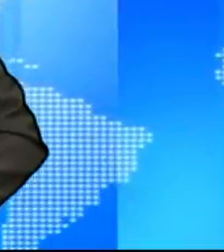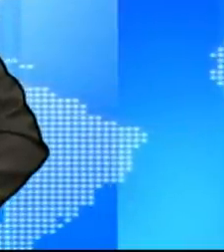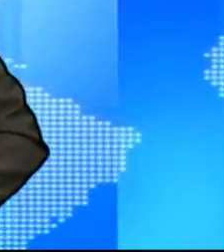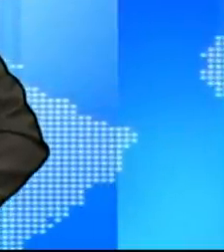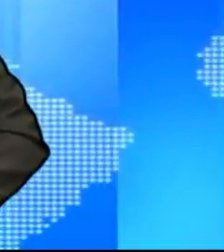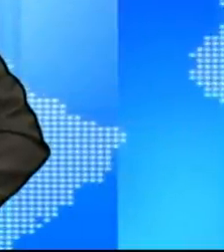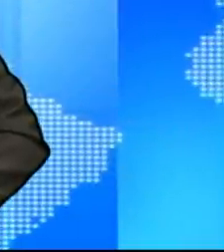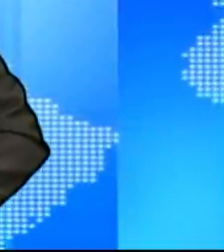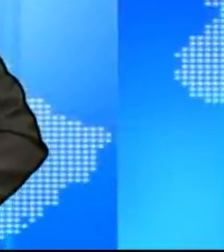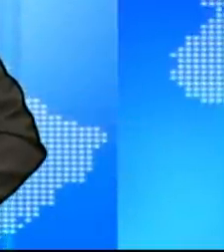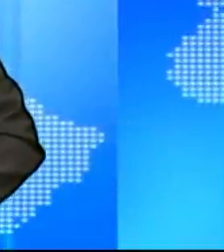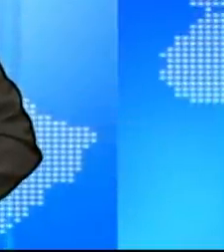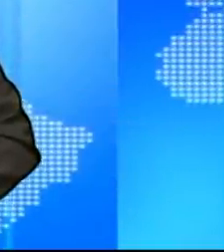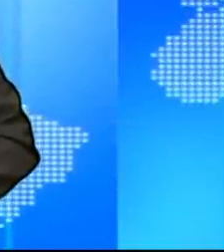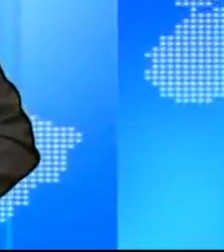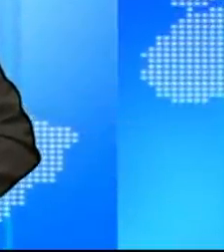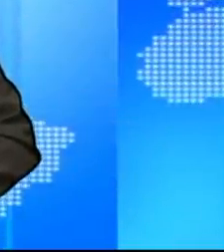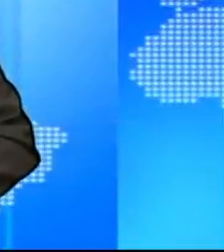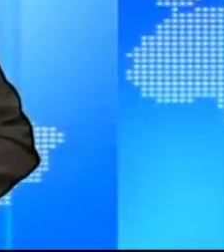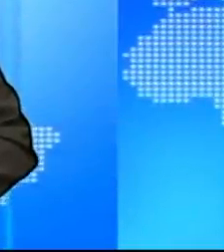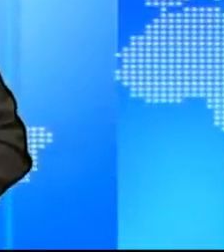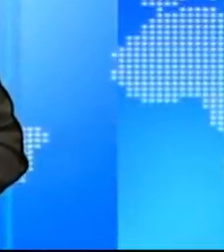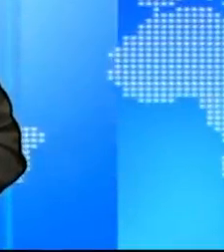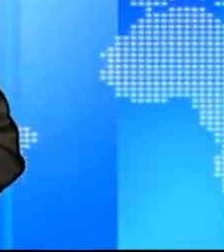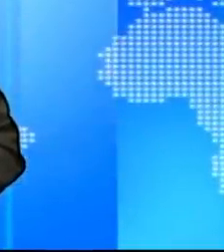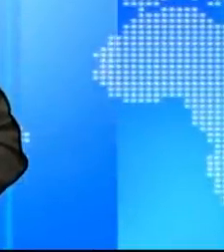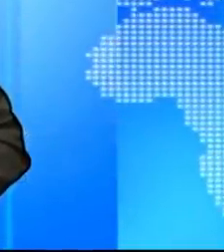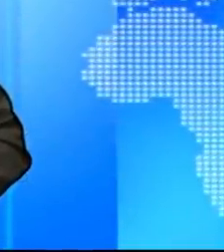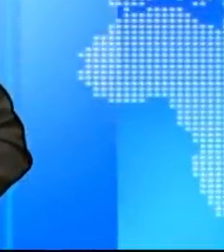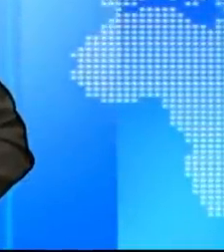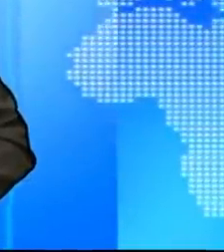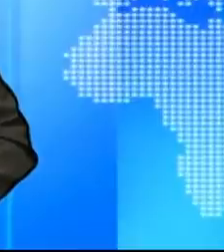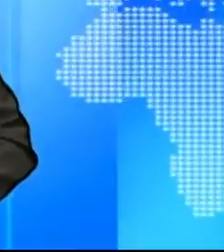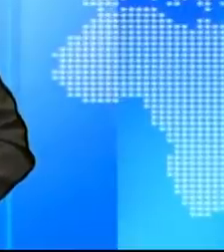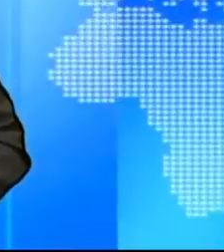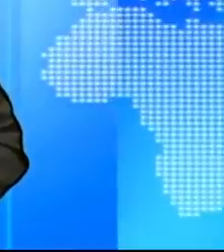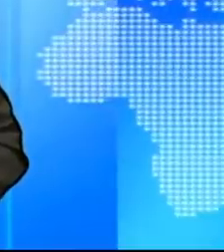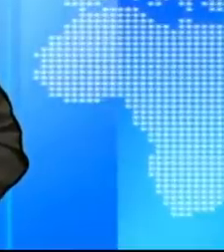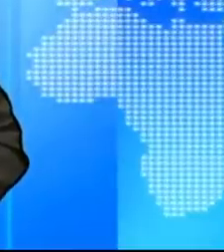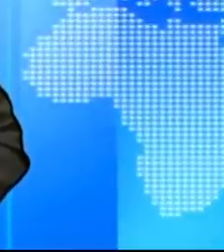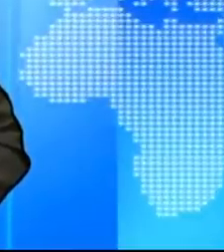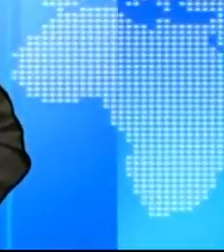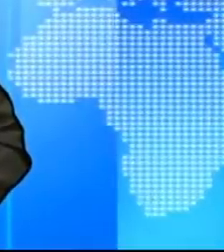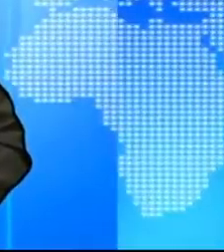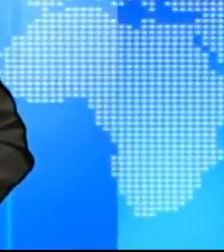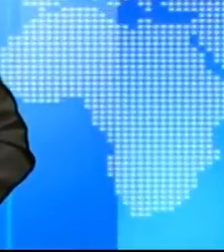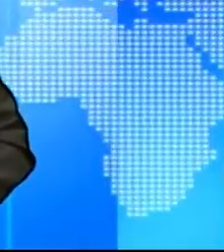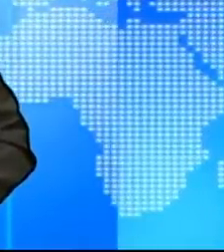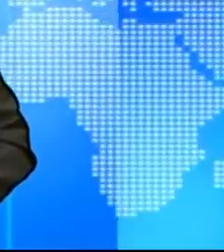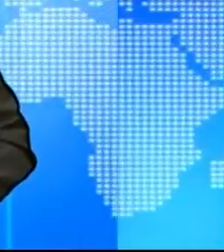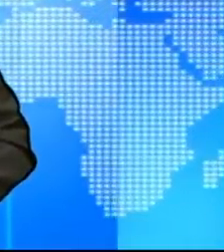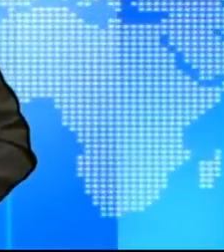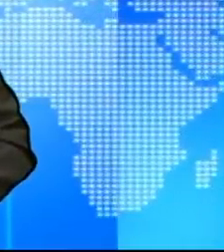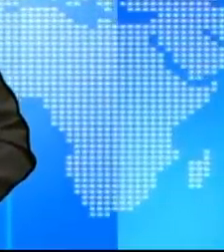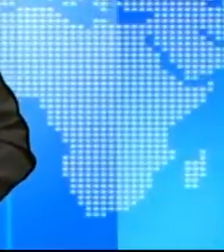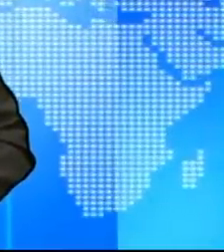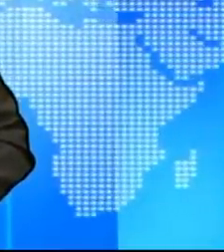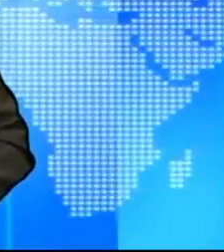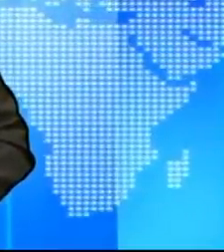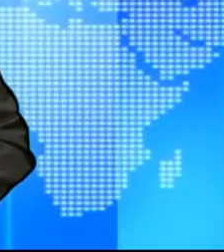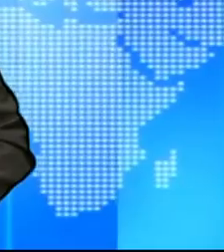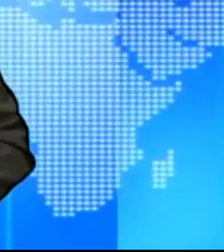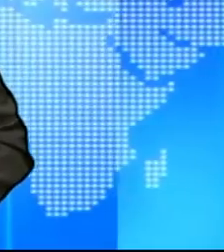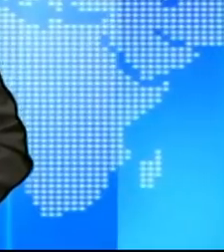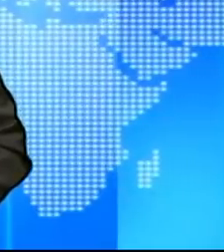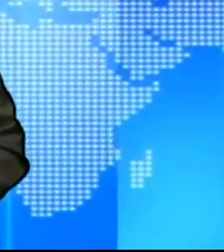République, Félix-Antoine Tshisekedi Tshilombo, au menu les priorités de la MONUSCO en rapport avec la situation sécurité dans l'Est de la